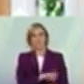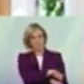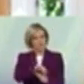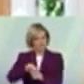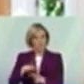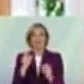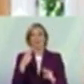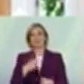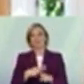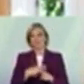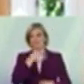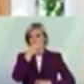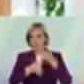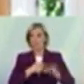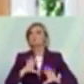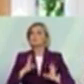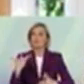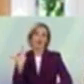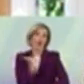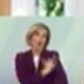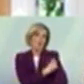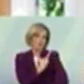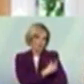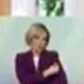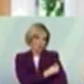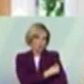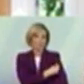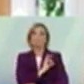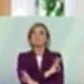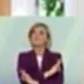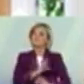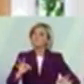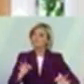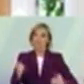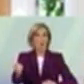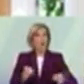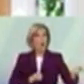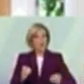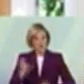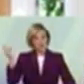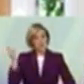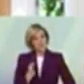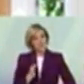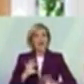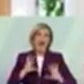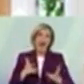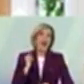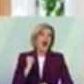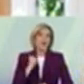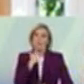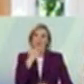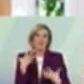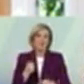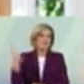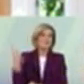ενστάσεις, να κάνει αυτό που λέμε το πολιτικό μασάζ στην κοινοβουλευτική ομάδα της Νέας Δημοκρατίας, με τον αριθμό